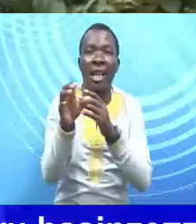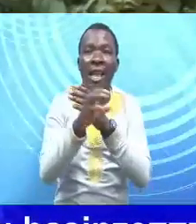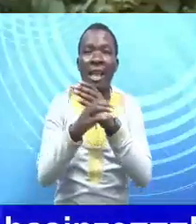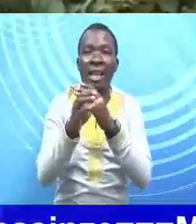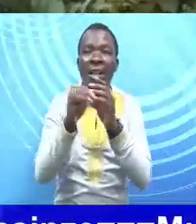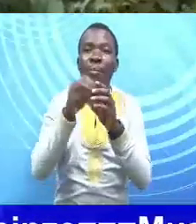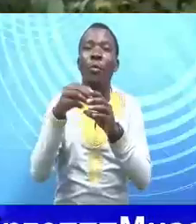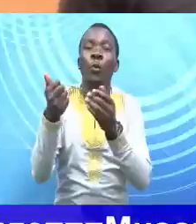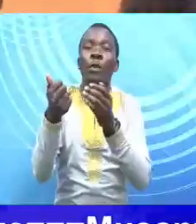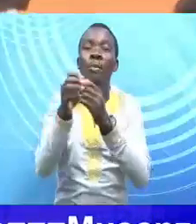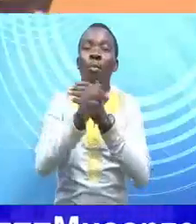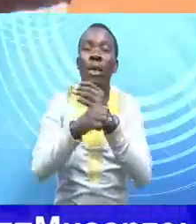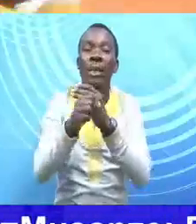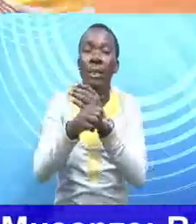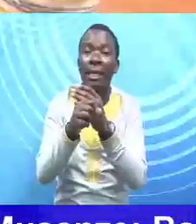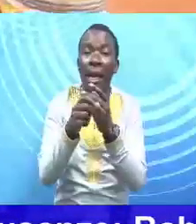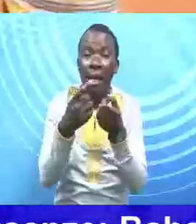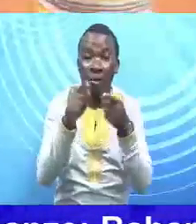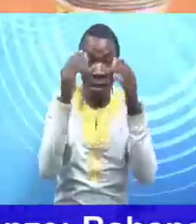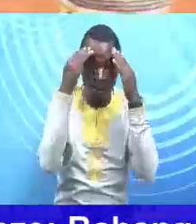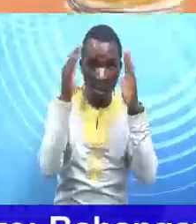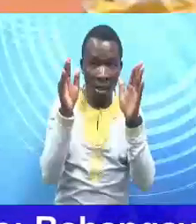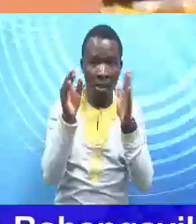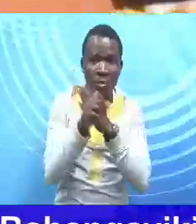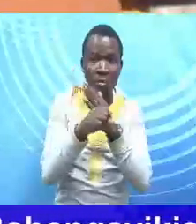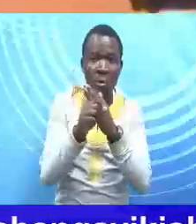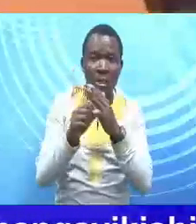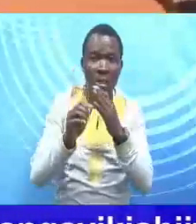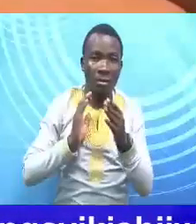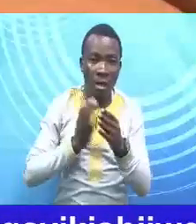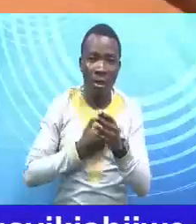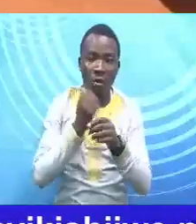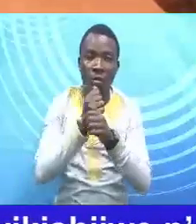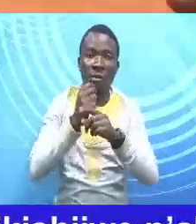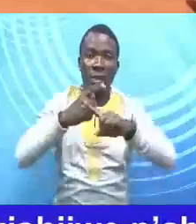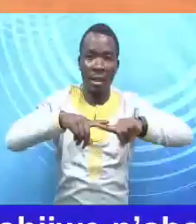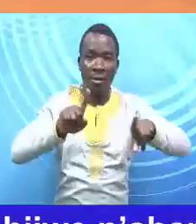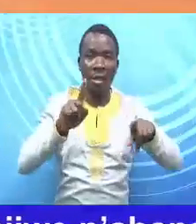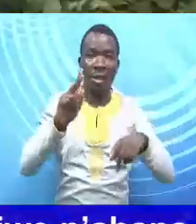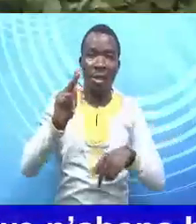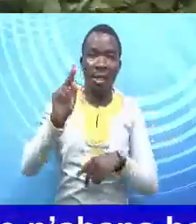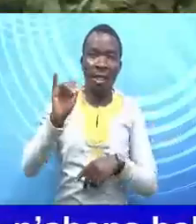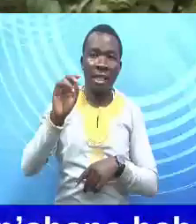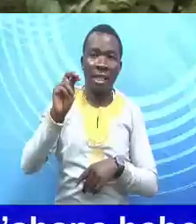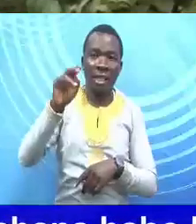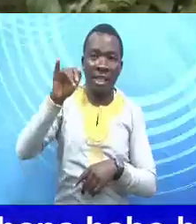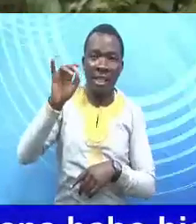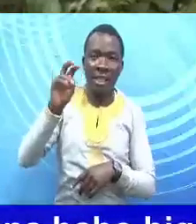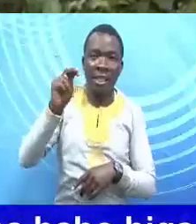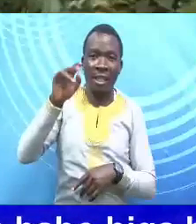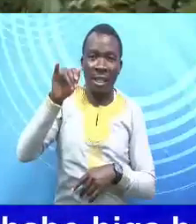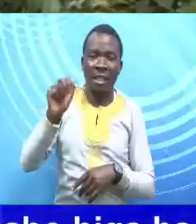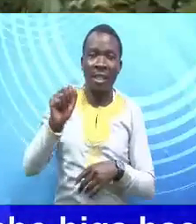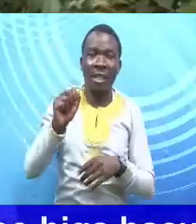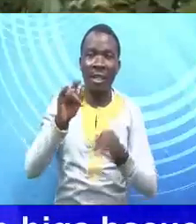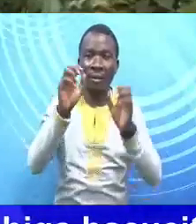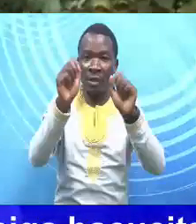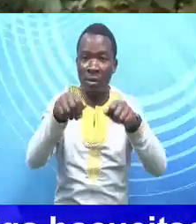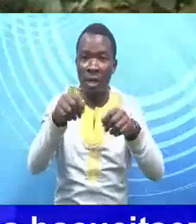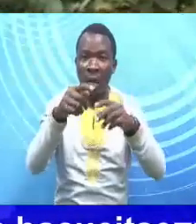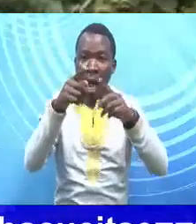wundi murenge ntabwo twari tuzi wenda ko umurenge wa Nduba udakora kimwe n'uwa Kinyinya nimba bishoboka kuba hari ahandi amategeko yaho ngaho akora nk'uko